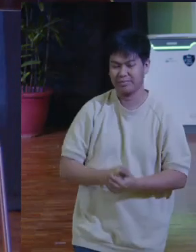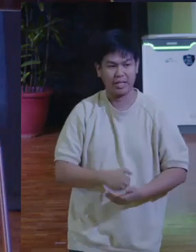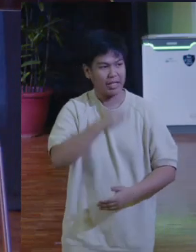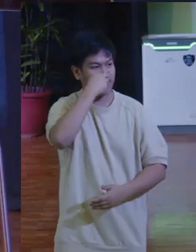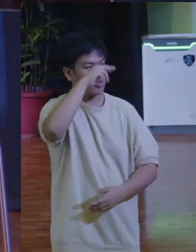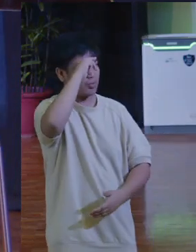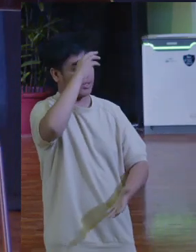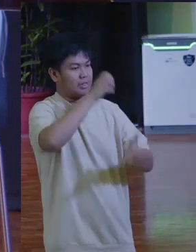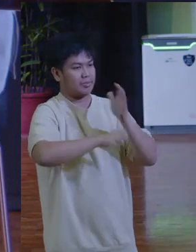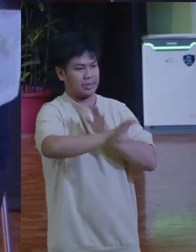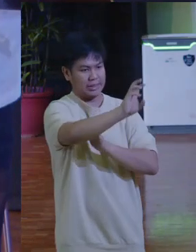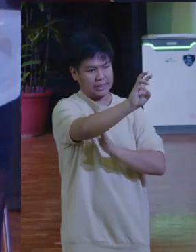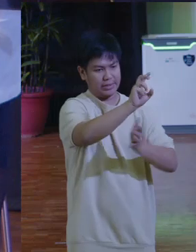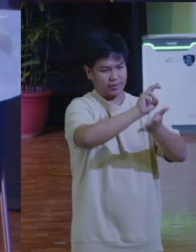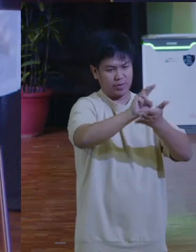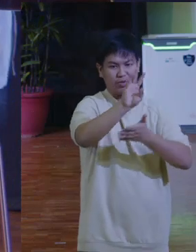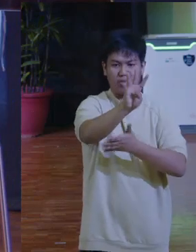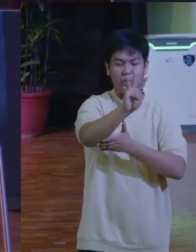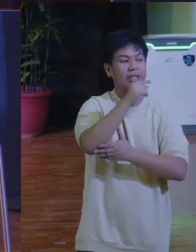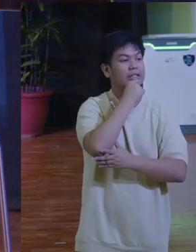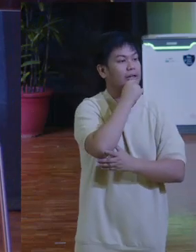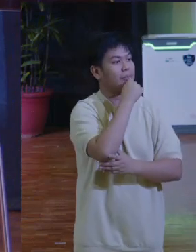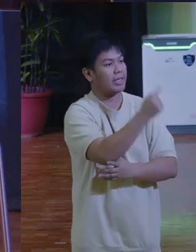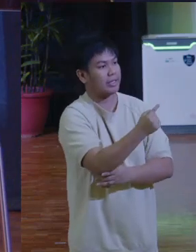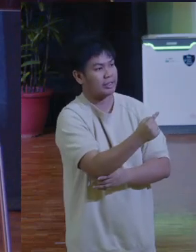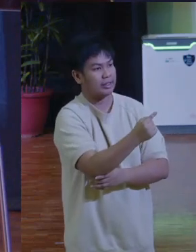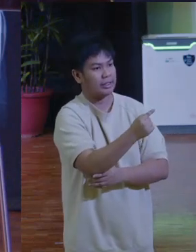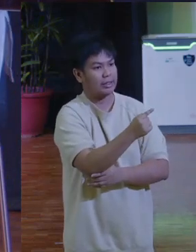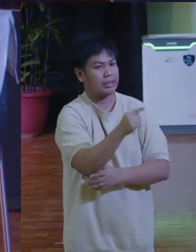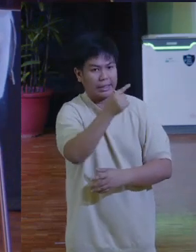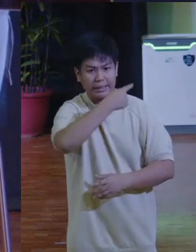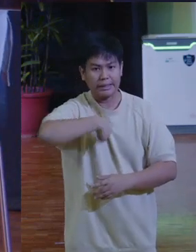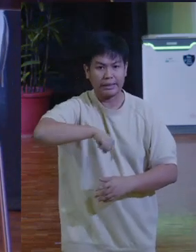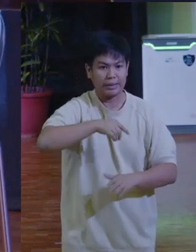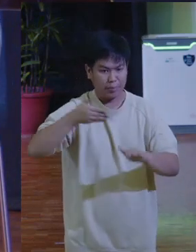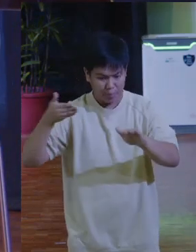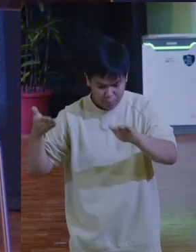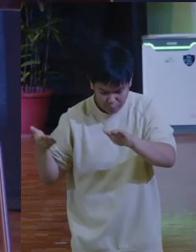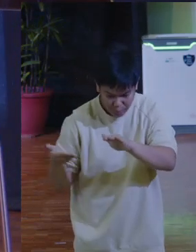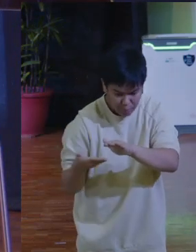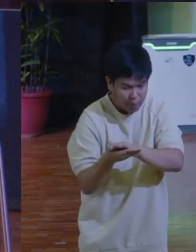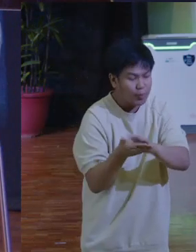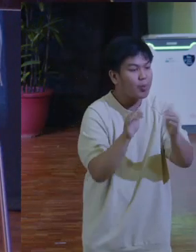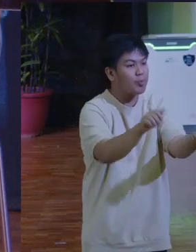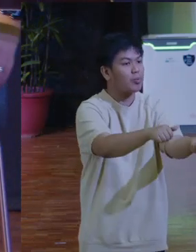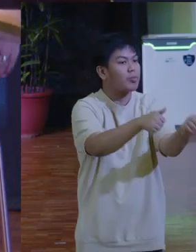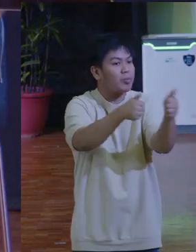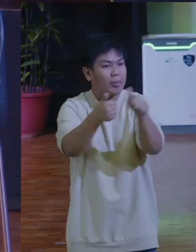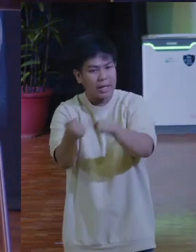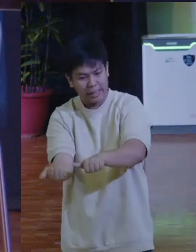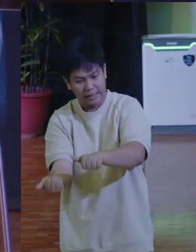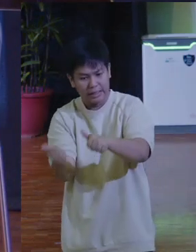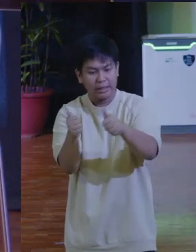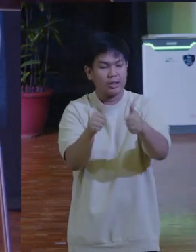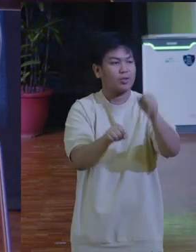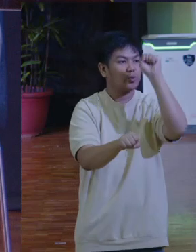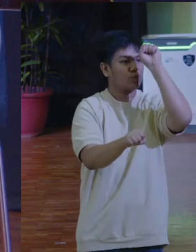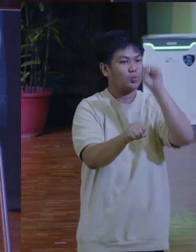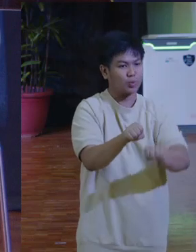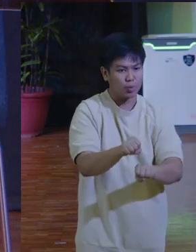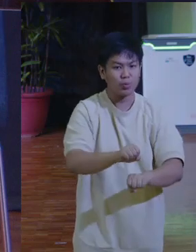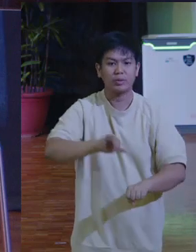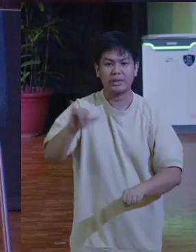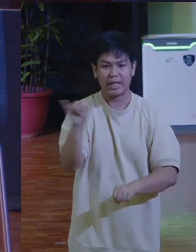chapter 6 verse 4, ang sabi doon, we were buried therefore with Him by baptism into death, in order that, just